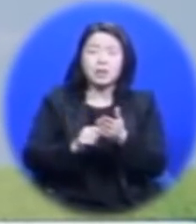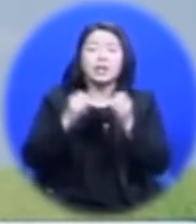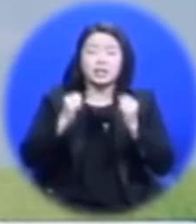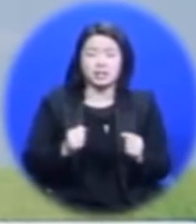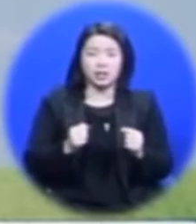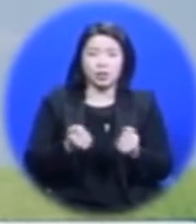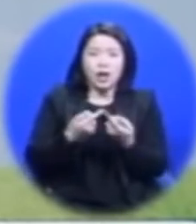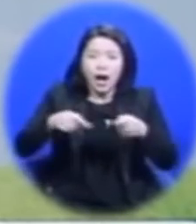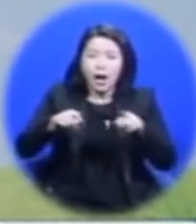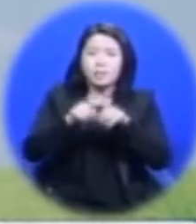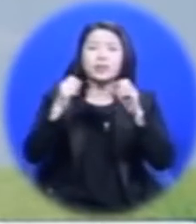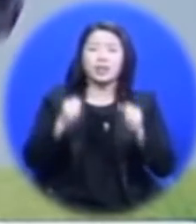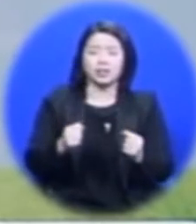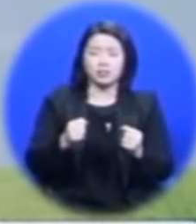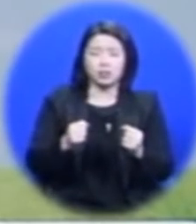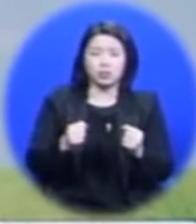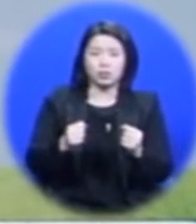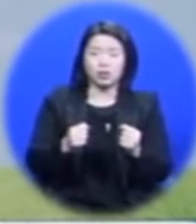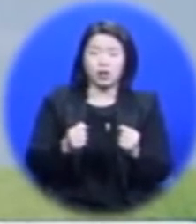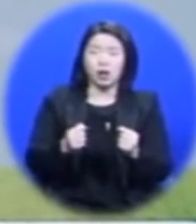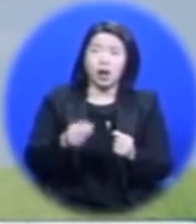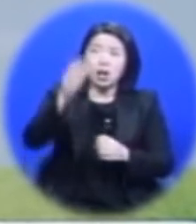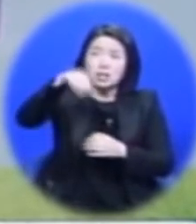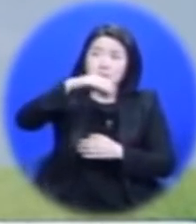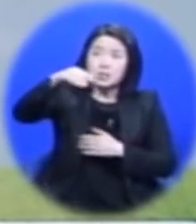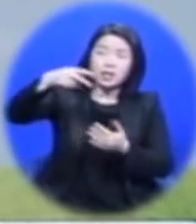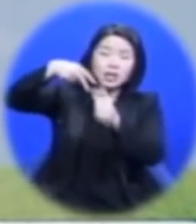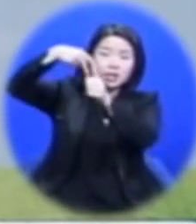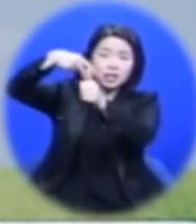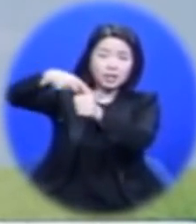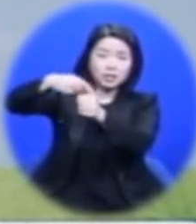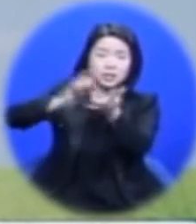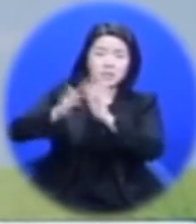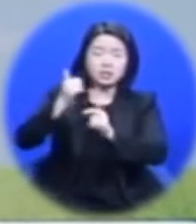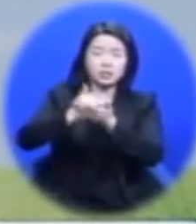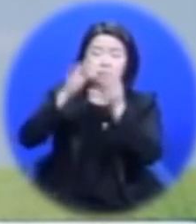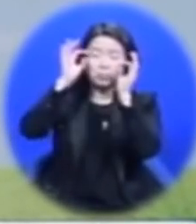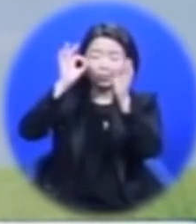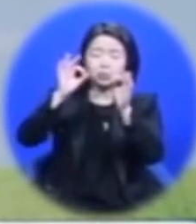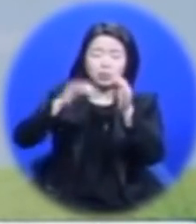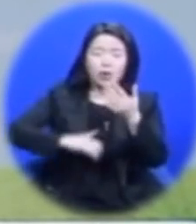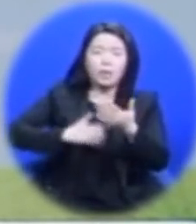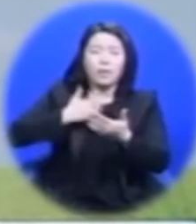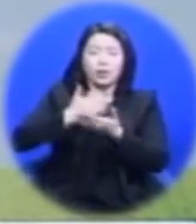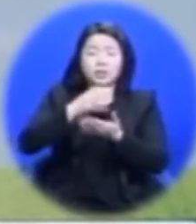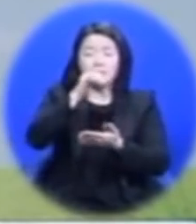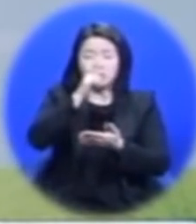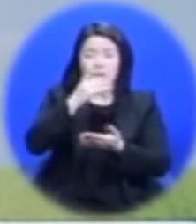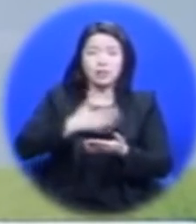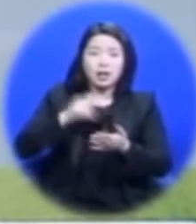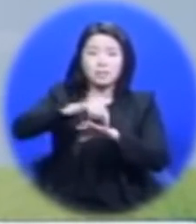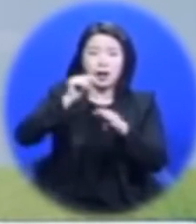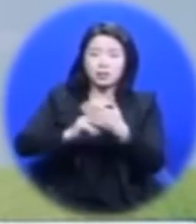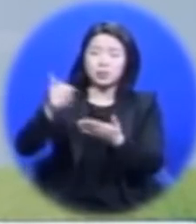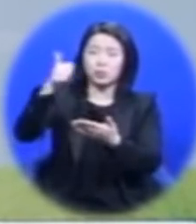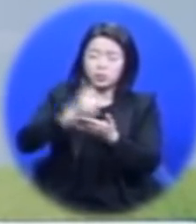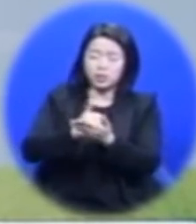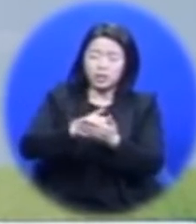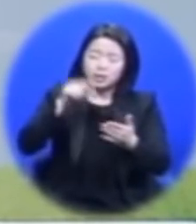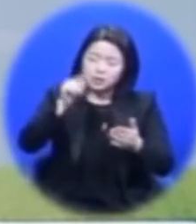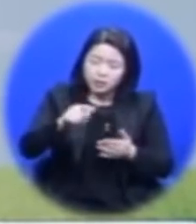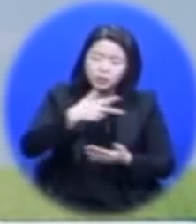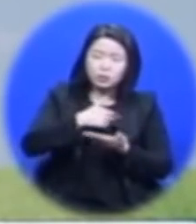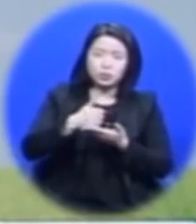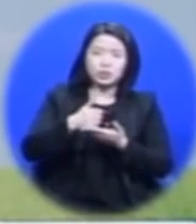임마누엘이십니다. 아니, 십자가에 달리셨던 예수님을 보고 눈물이 울컥하면 내 마음에 오신 그 예수님을 바라보고